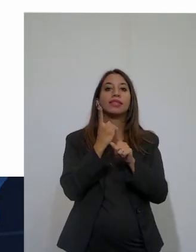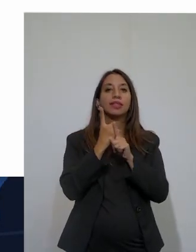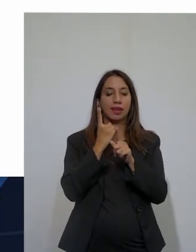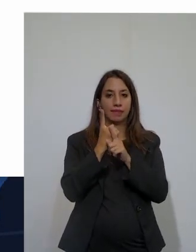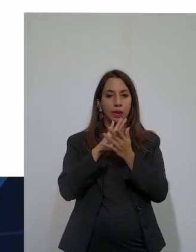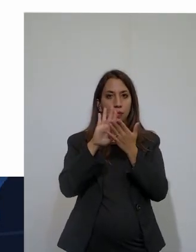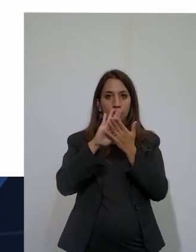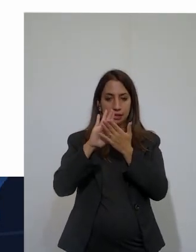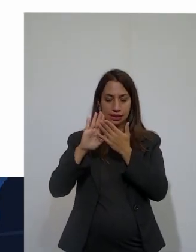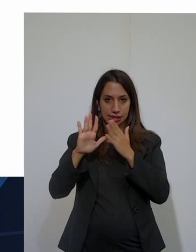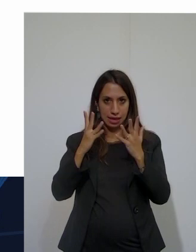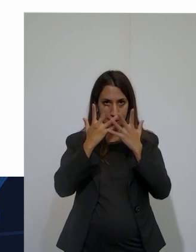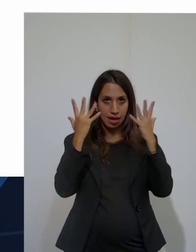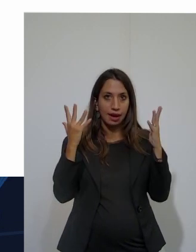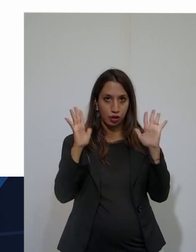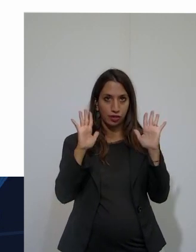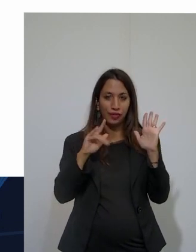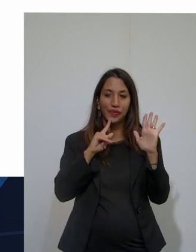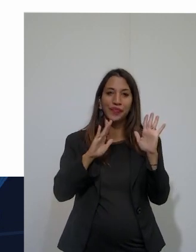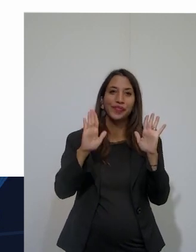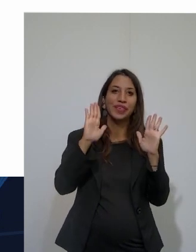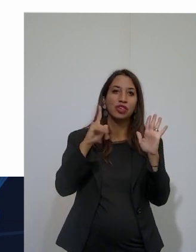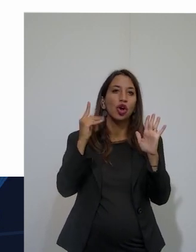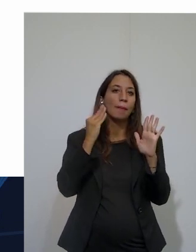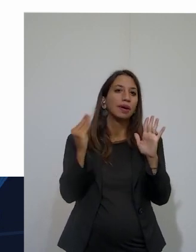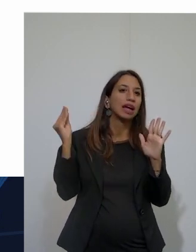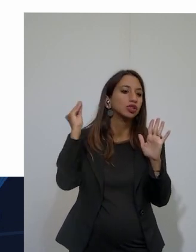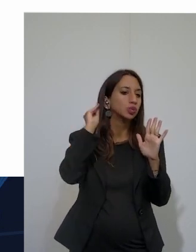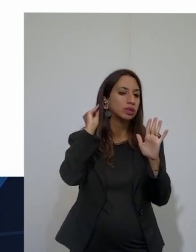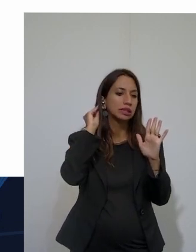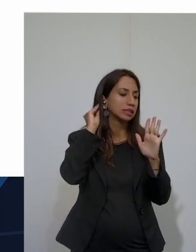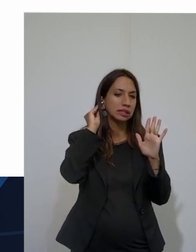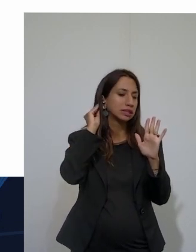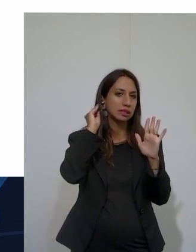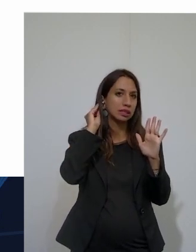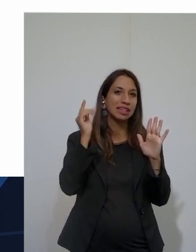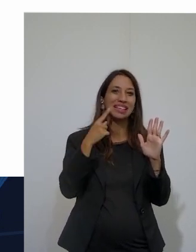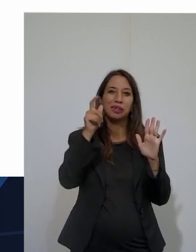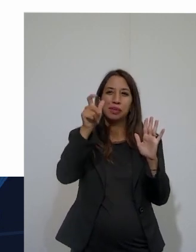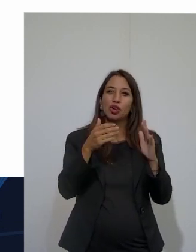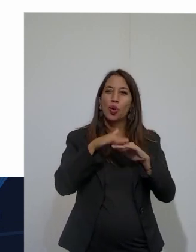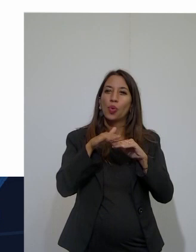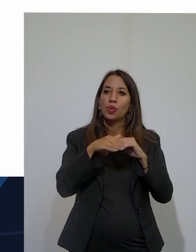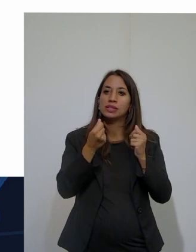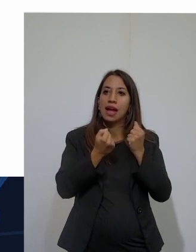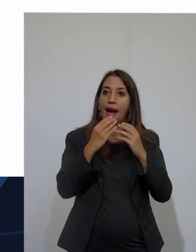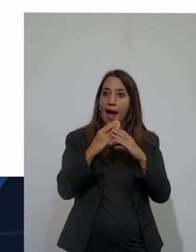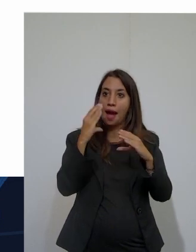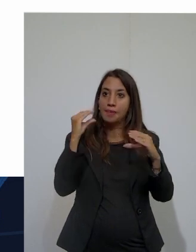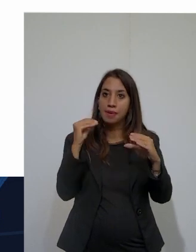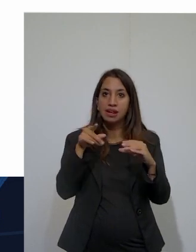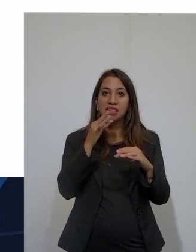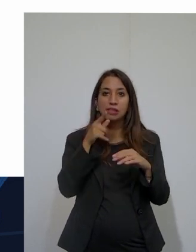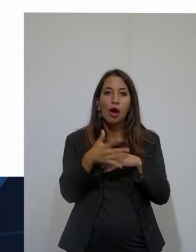campo da vecchi pregiudizi. I camperisti oggi non sono